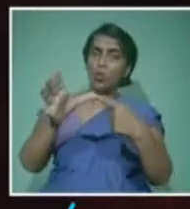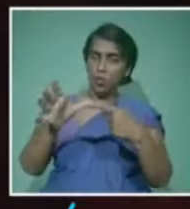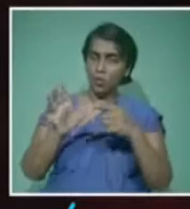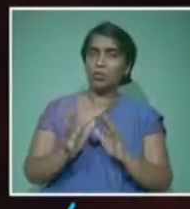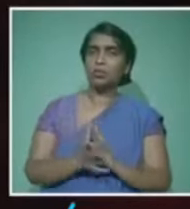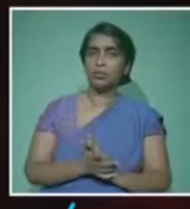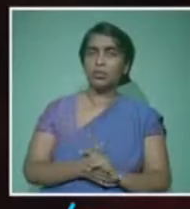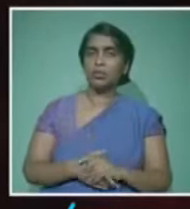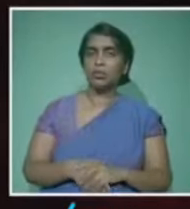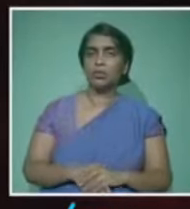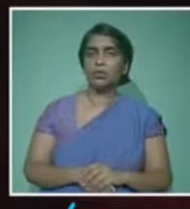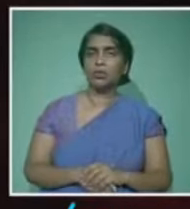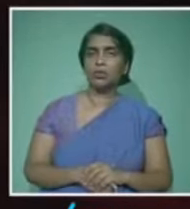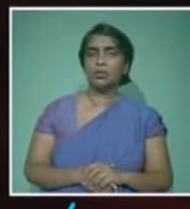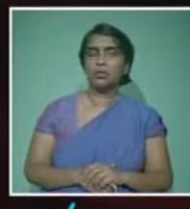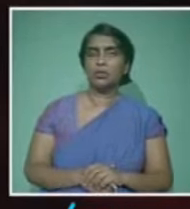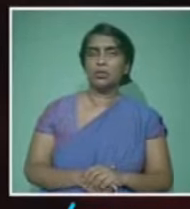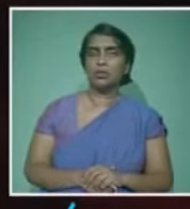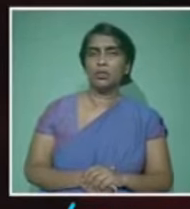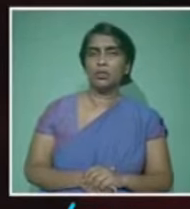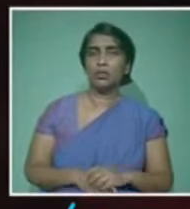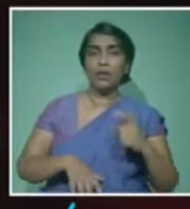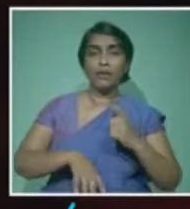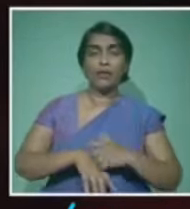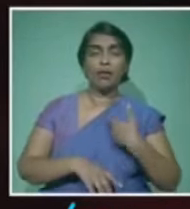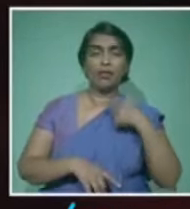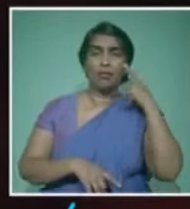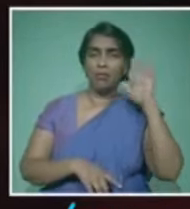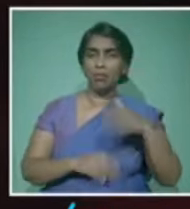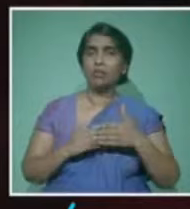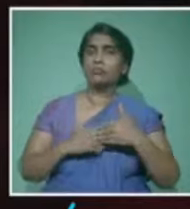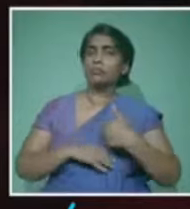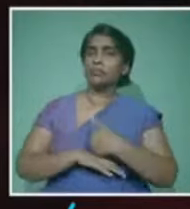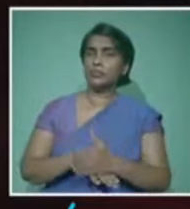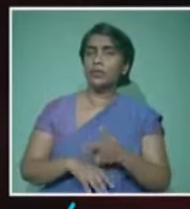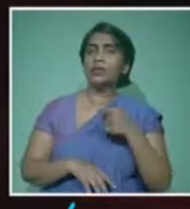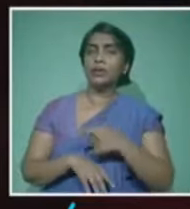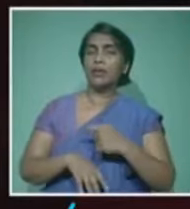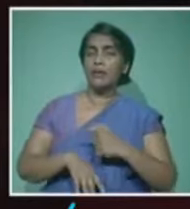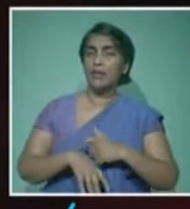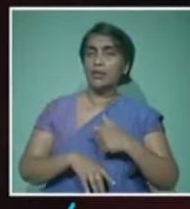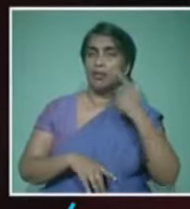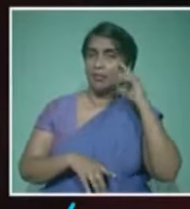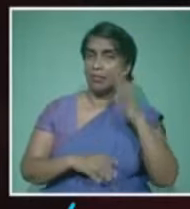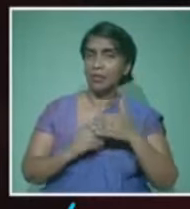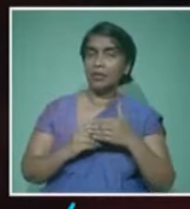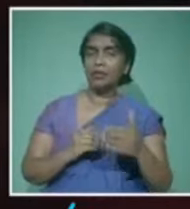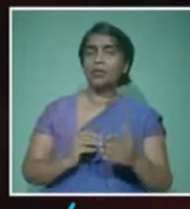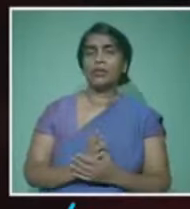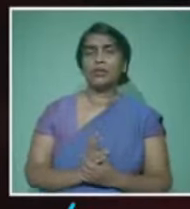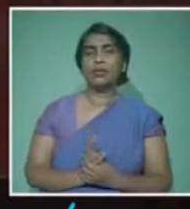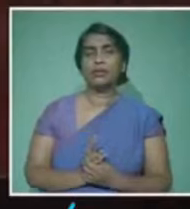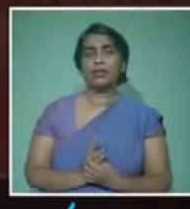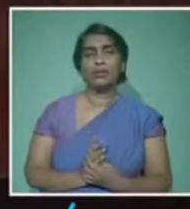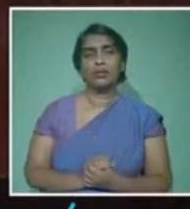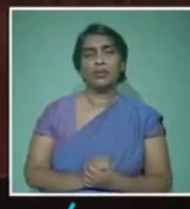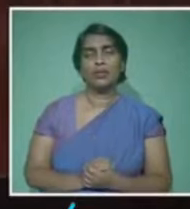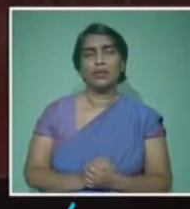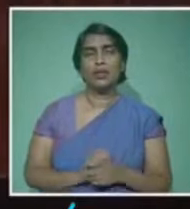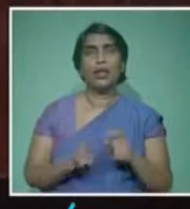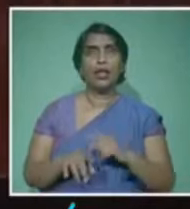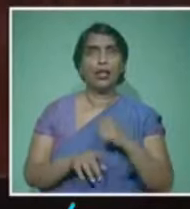මම ඉල්ලනවා ගරු මේ විජේදාස රජපක්ෂතුමා වේදි ප්‍රශ්නයක් කරනවා මේ ස්වභාවයේ කාලේ පාවිච්චි කරලා නමගතුමනි දැන්